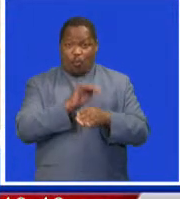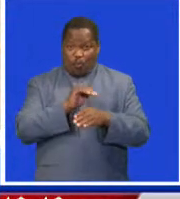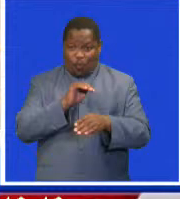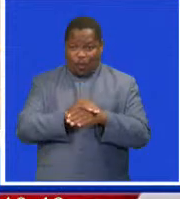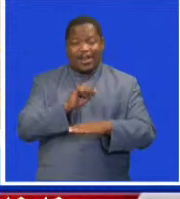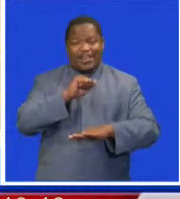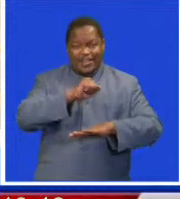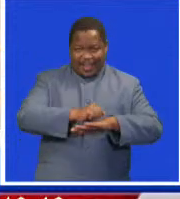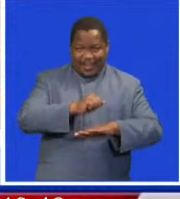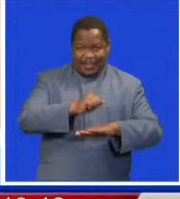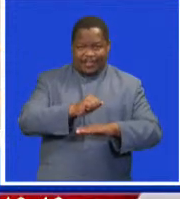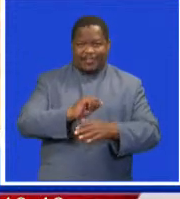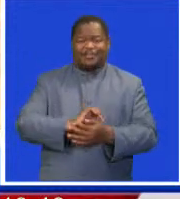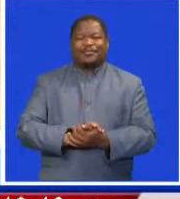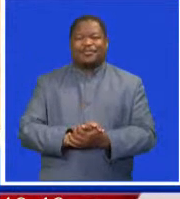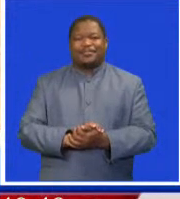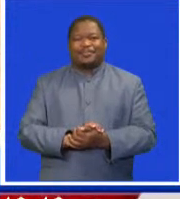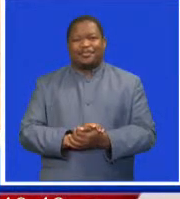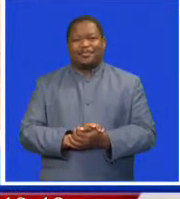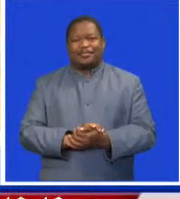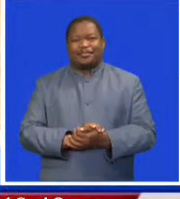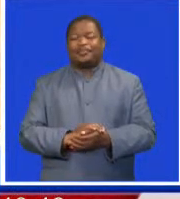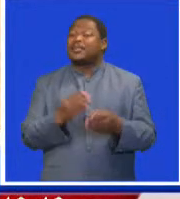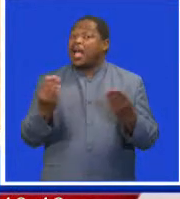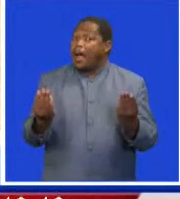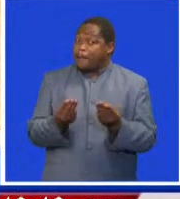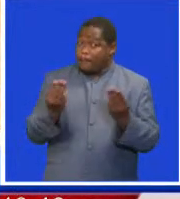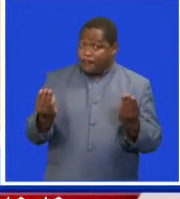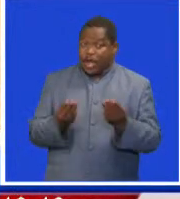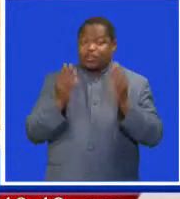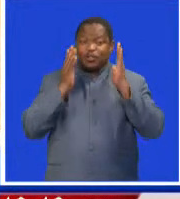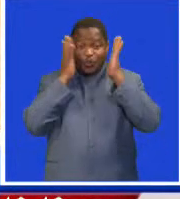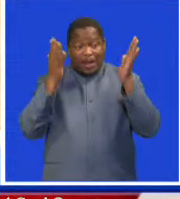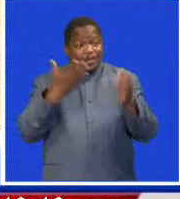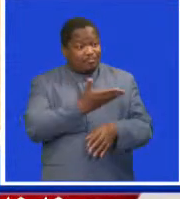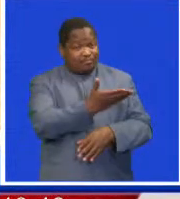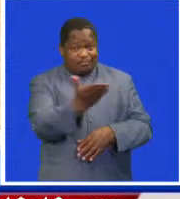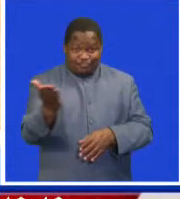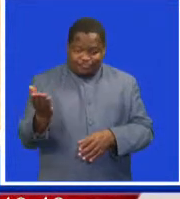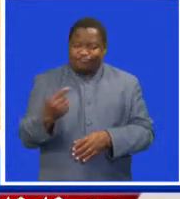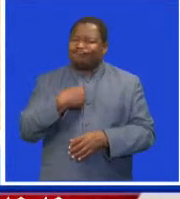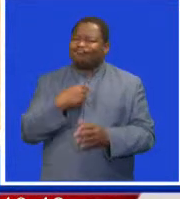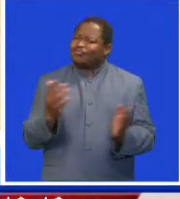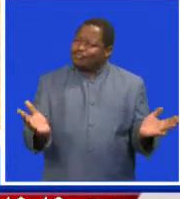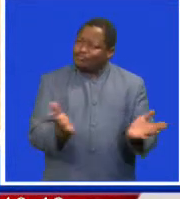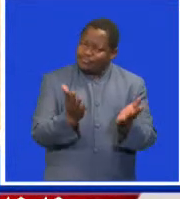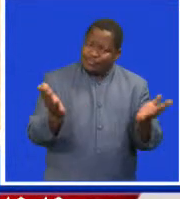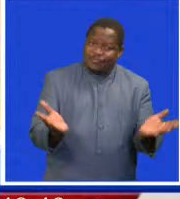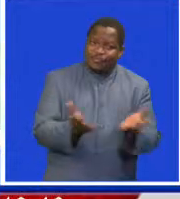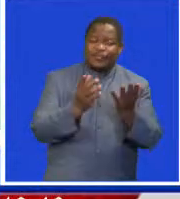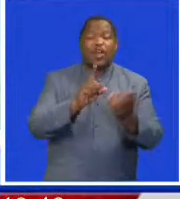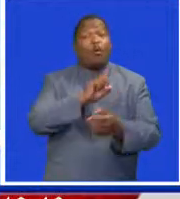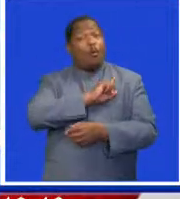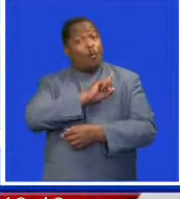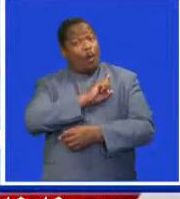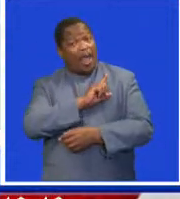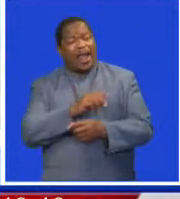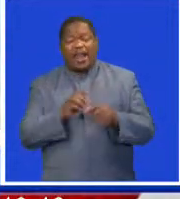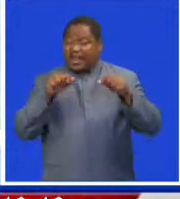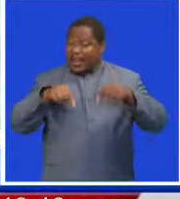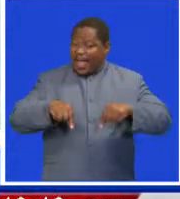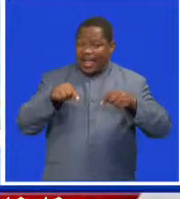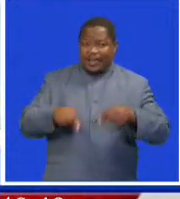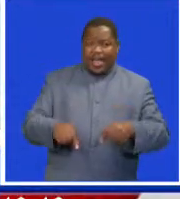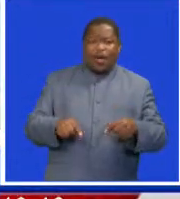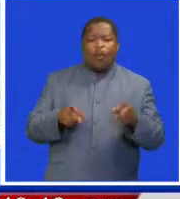naloko ukuthi sikhicide emaphepha. Sive seMaswati siyasikhuthata kokuthi njengoba sibona nje ukuthi sibhekene nengcinamba kokuthi imvelo yethu